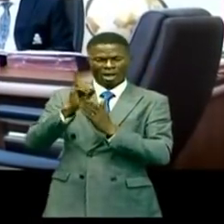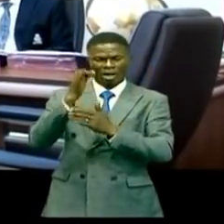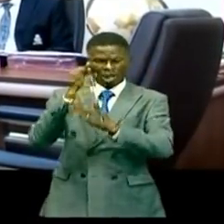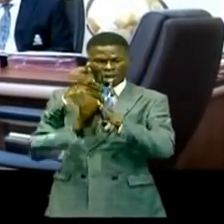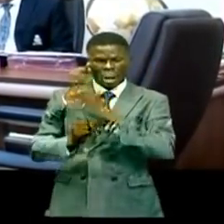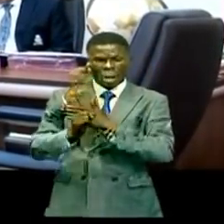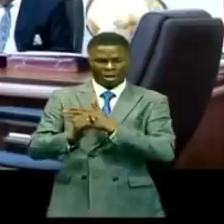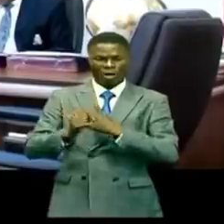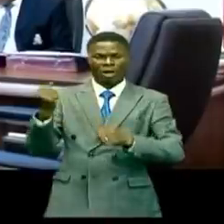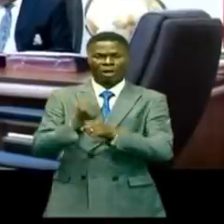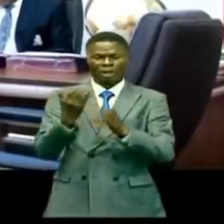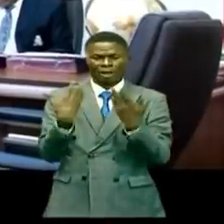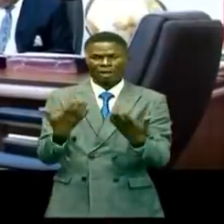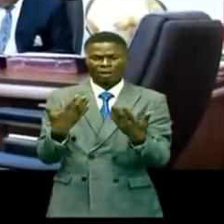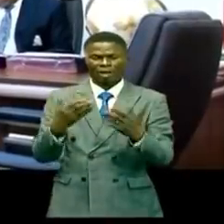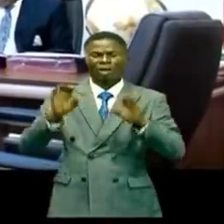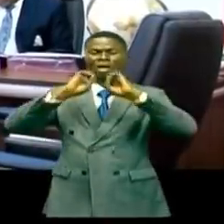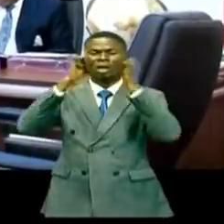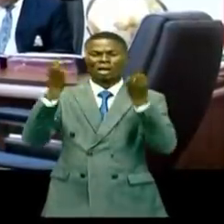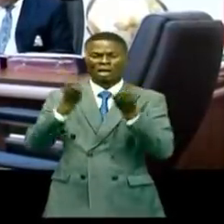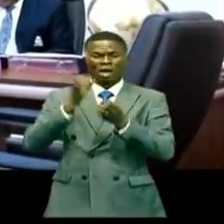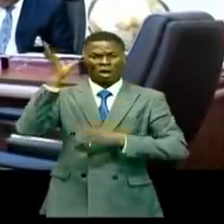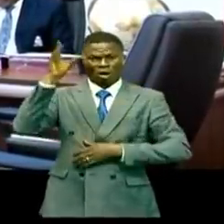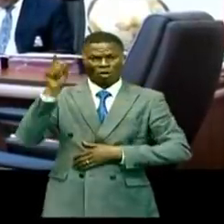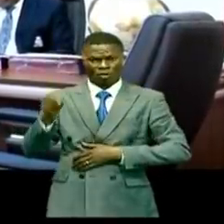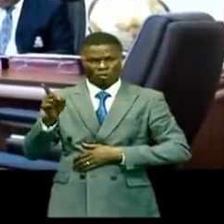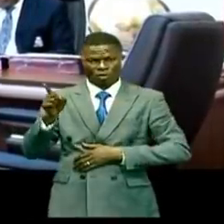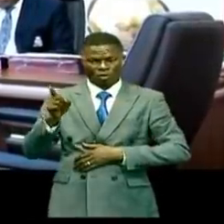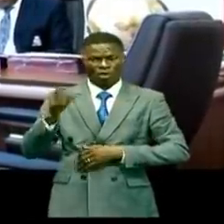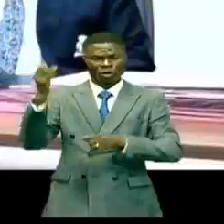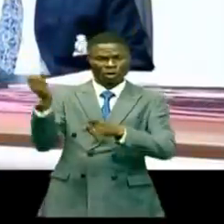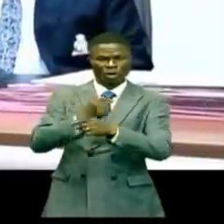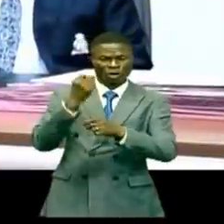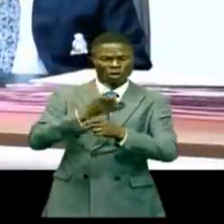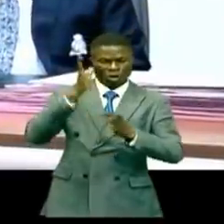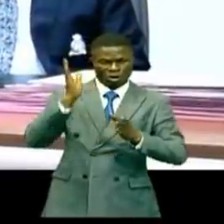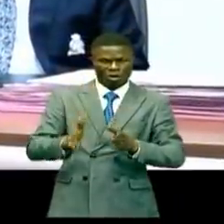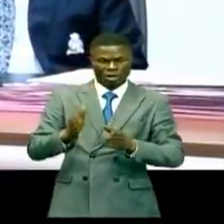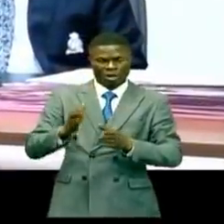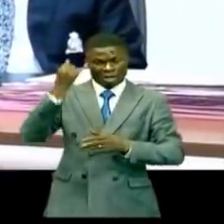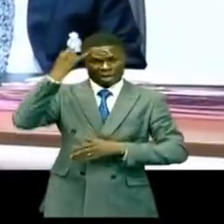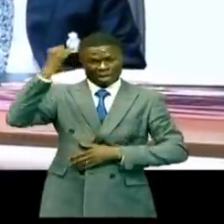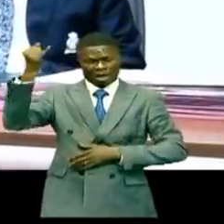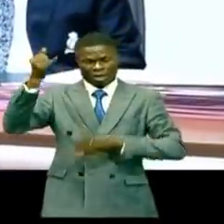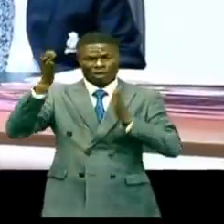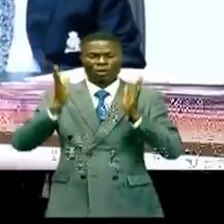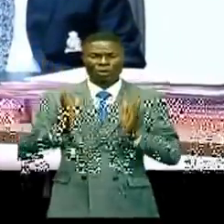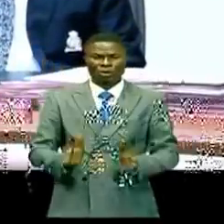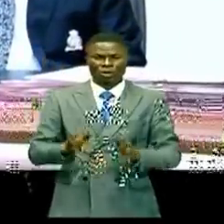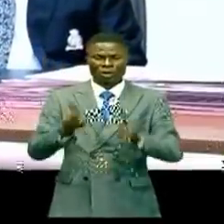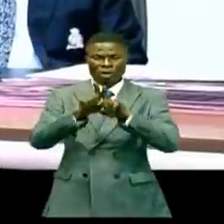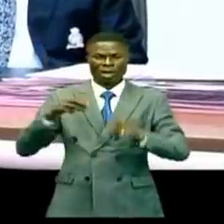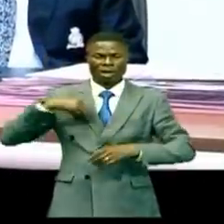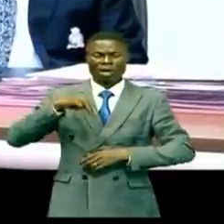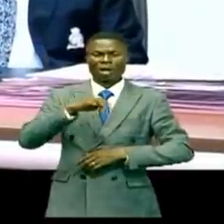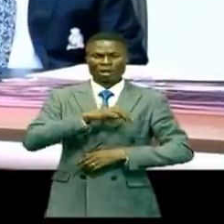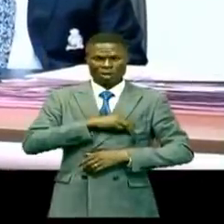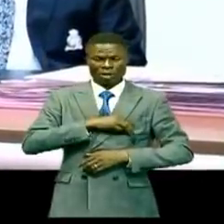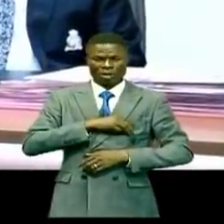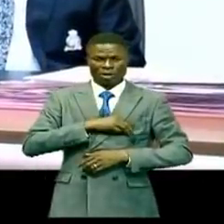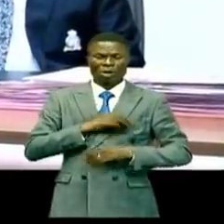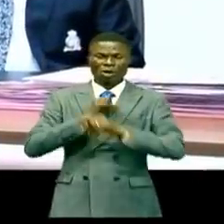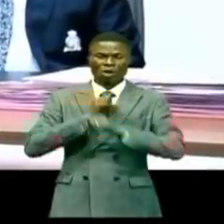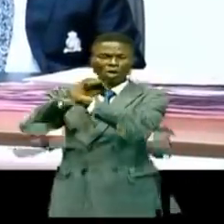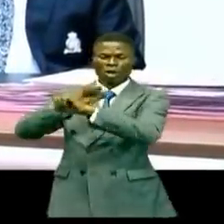des artisans et des entreprises artisanales par la professionnalisation de leurs initiateurs et de leurs membres ainsi que par une